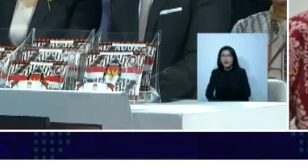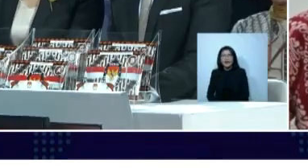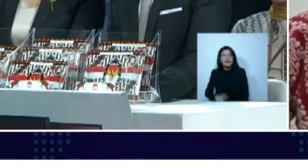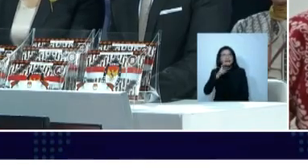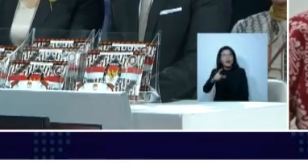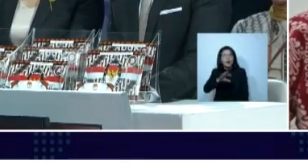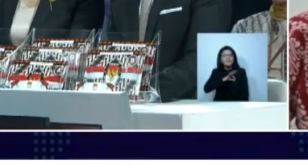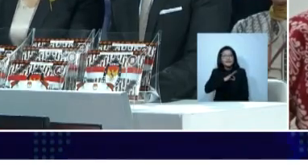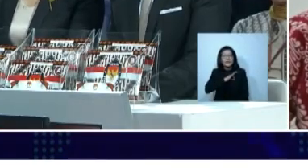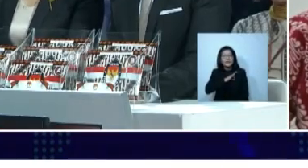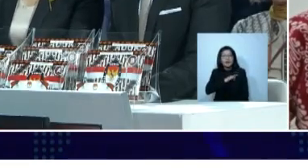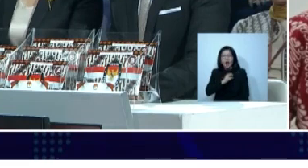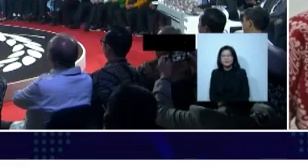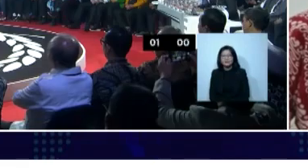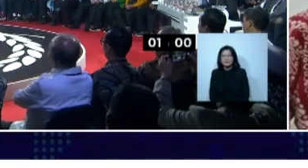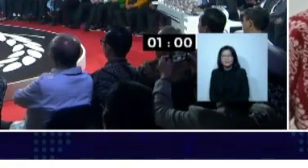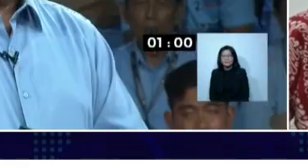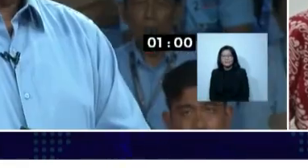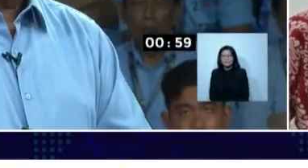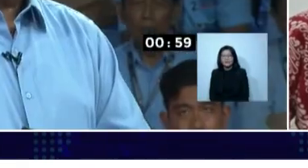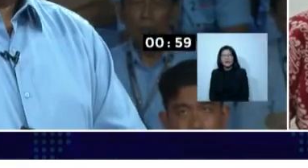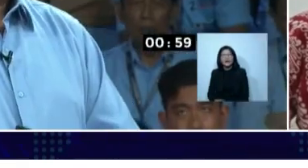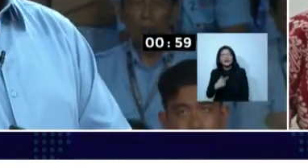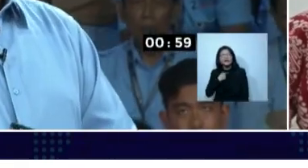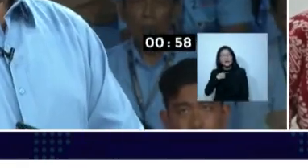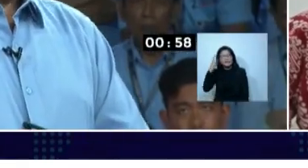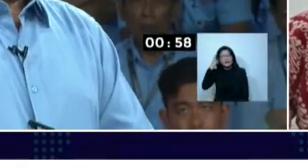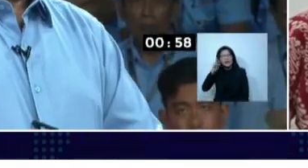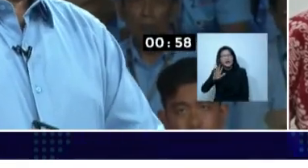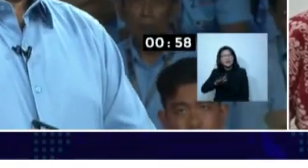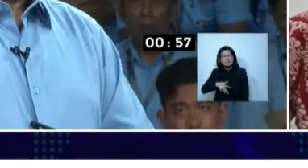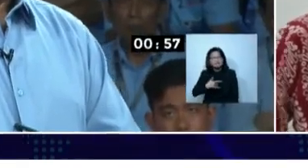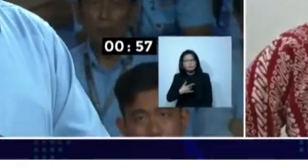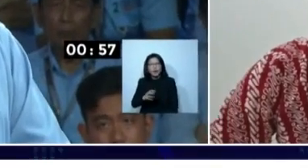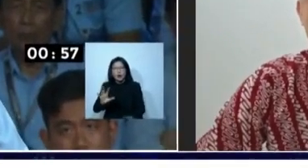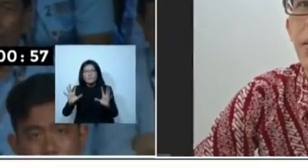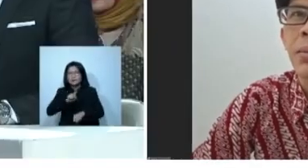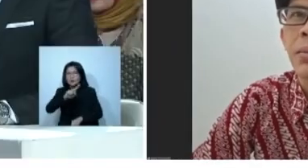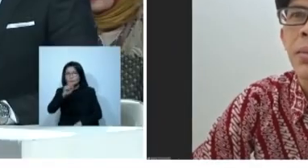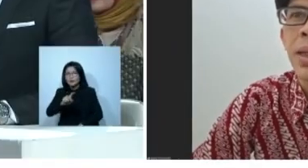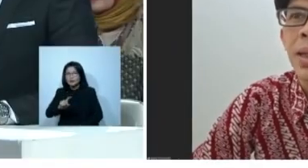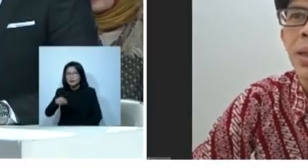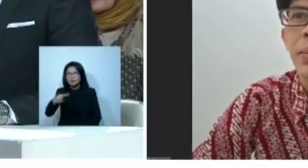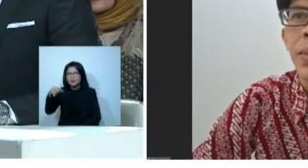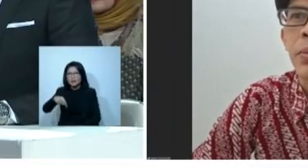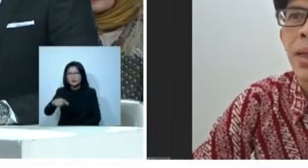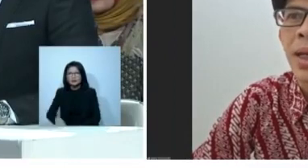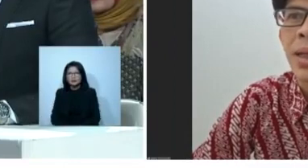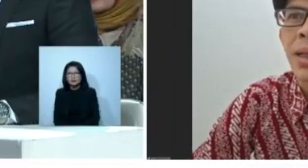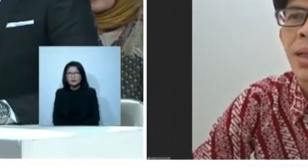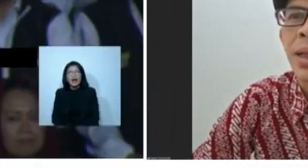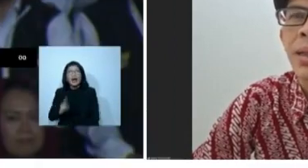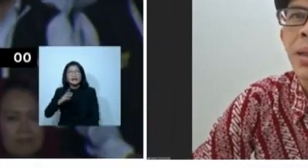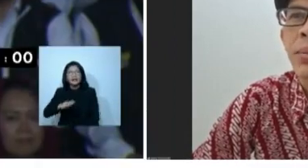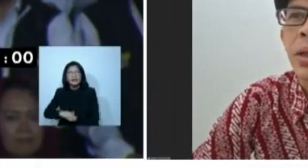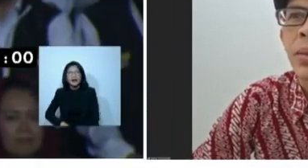ini mudah diingat menurut Anda? Ya, sangat mudah ya. Kan begini, saya melihat ya fenomena hari